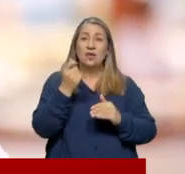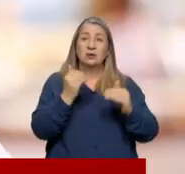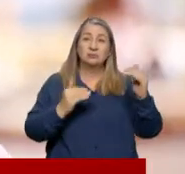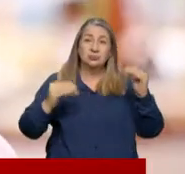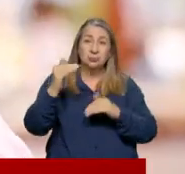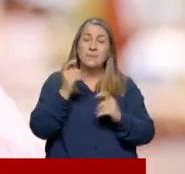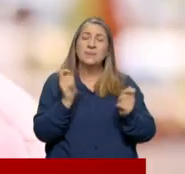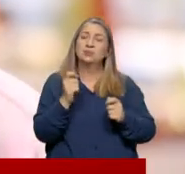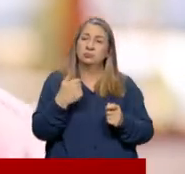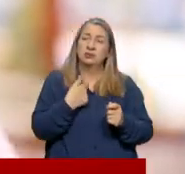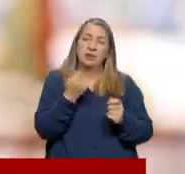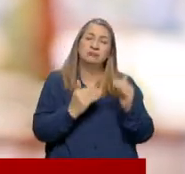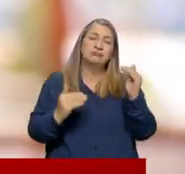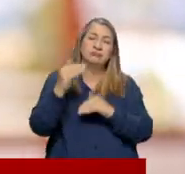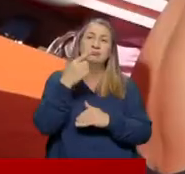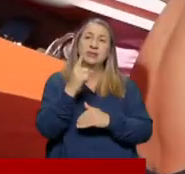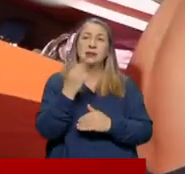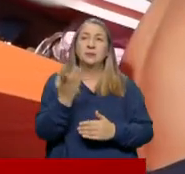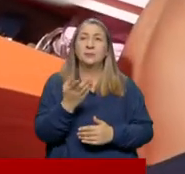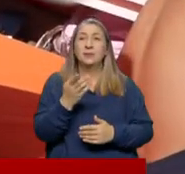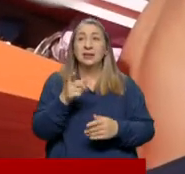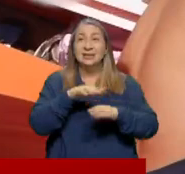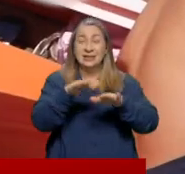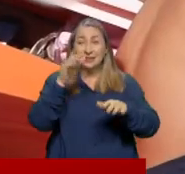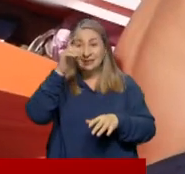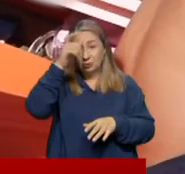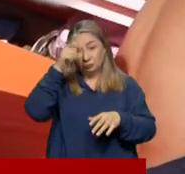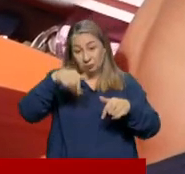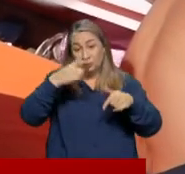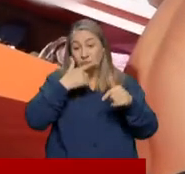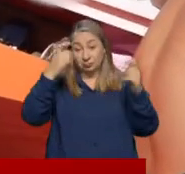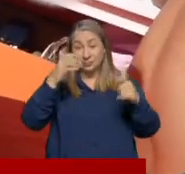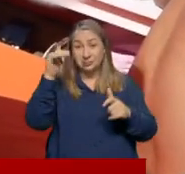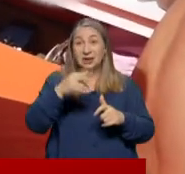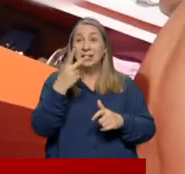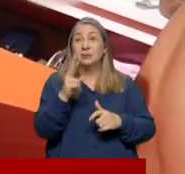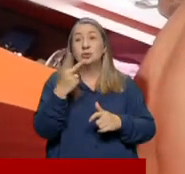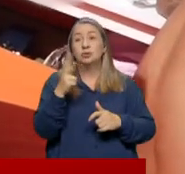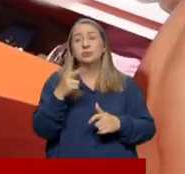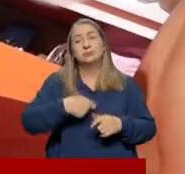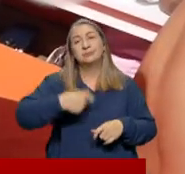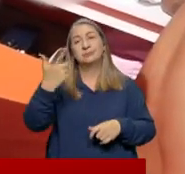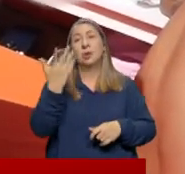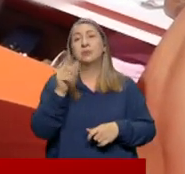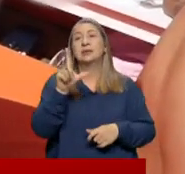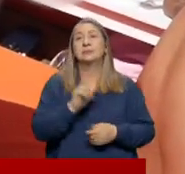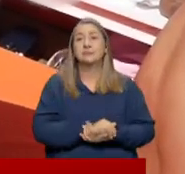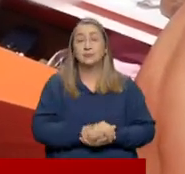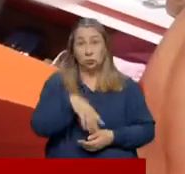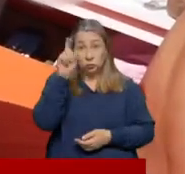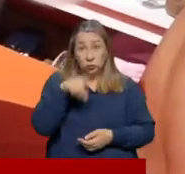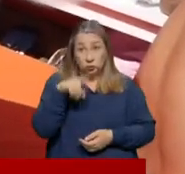işte fiyat artışları olsun mecbur bize aktarmak zorunda kaldık bir işe gidiyorsanız türkbükü'nde 2000 3000 lirayı gözden çıkarmanız